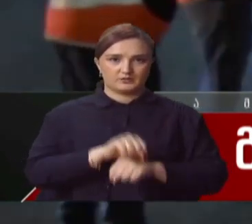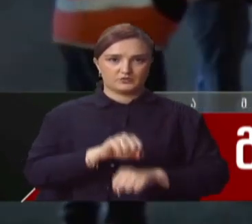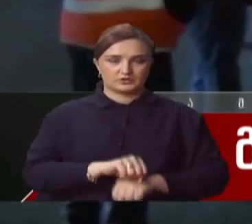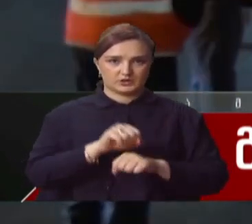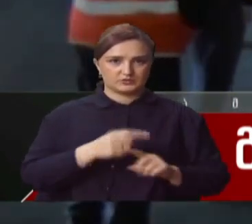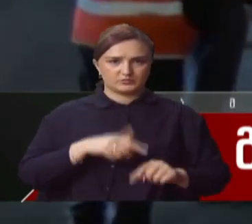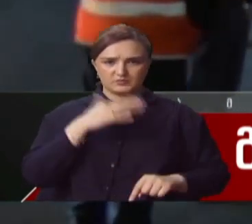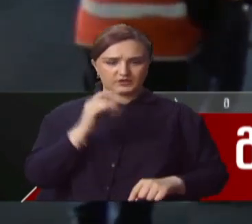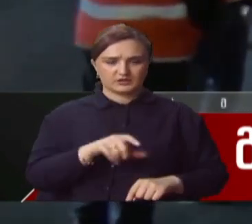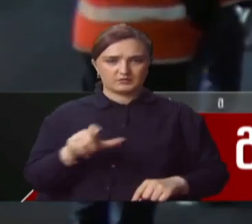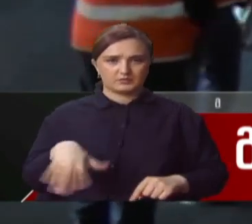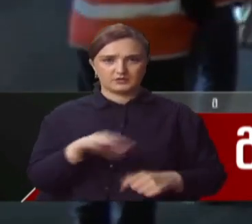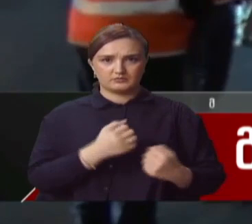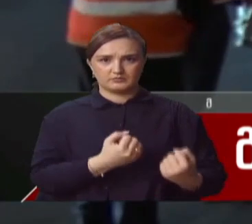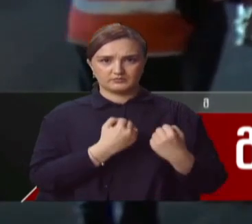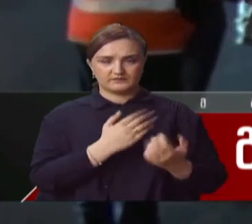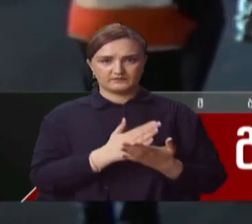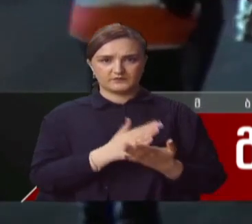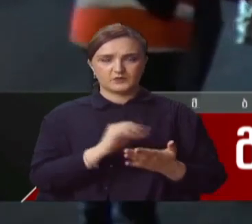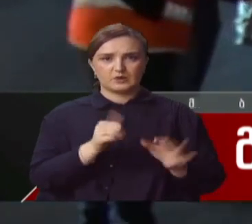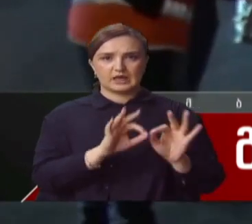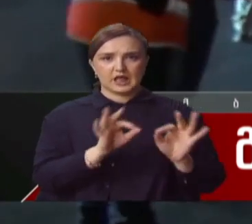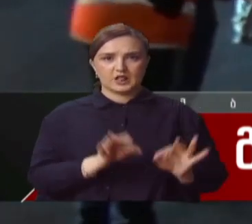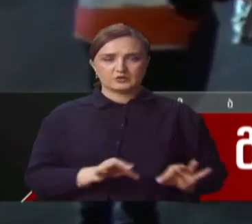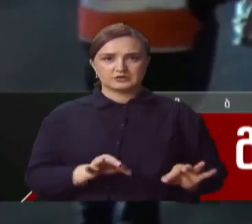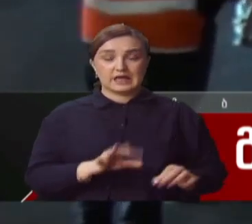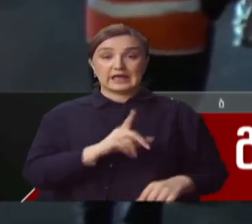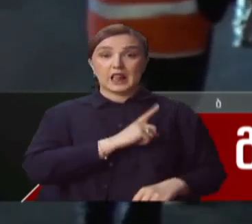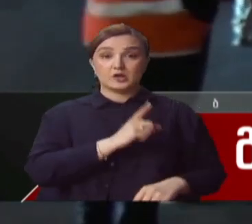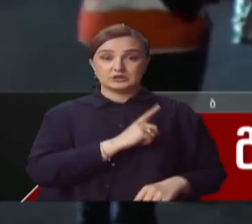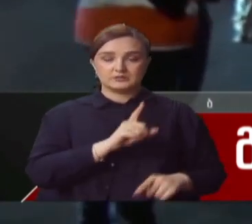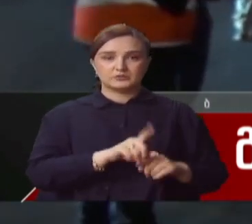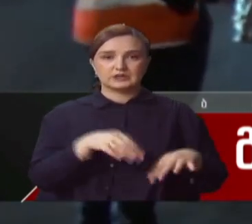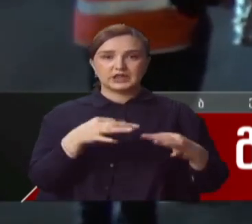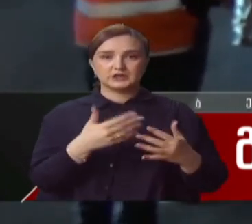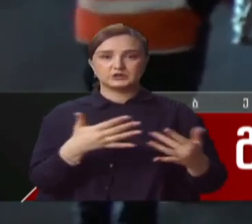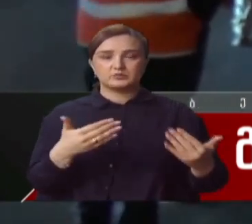ჩვენ ბევრი ადამიანი გვიჭერს მხარს, როგორც ხელოსნები, ისე სატრანსპორტო კომპანიების წარმომადგენლებიც.